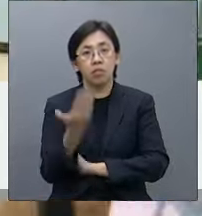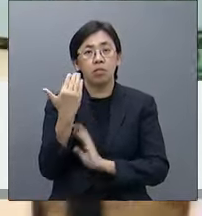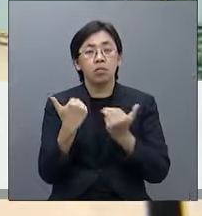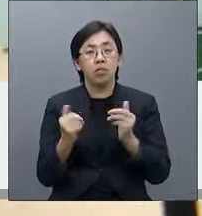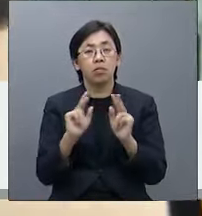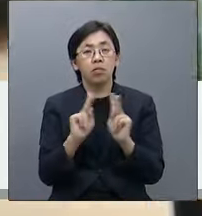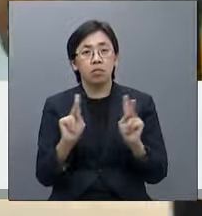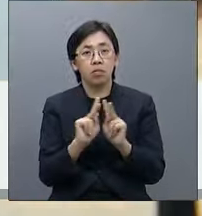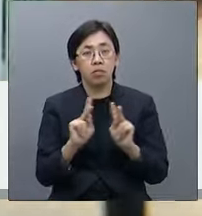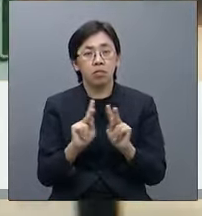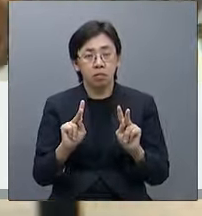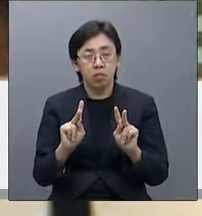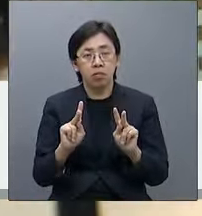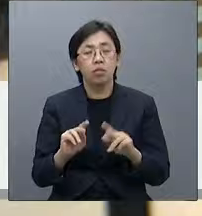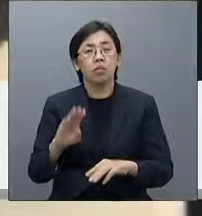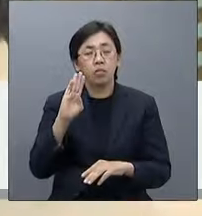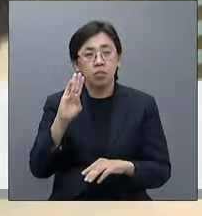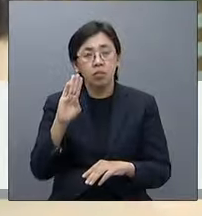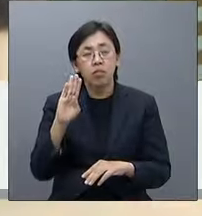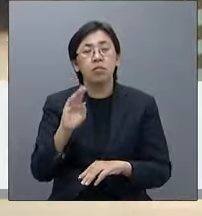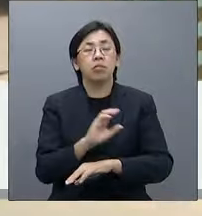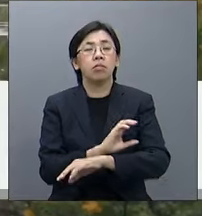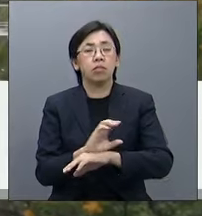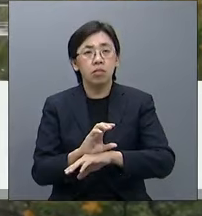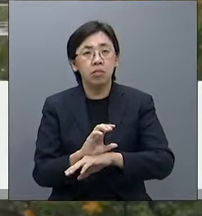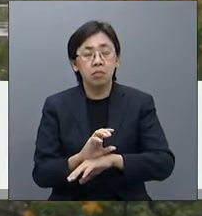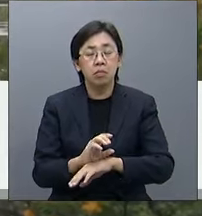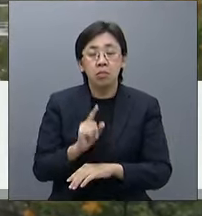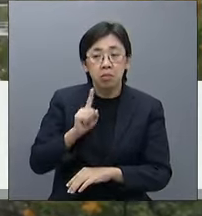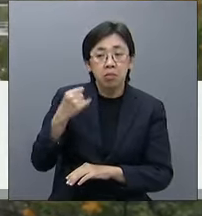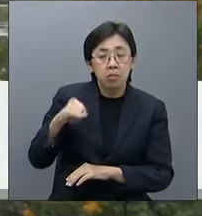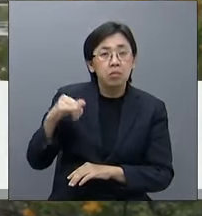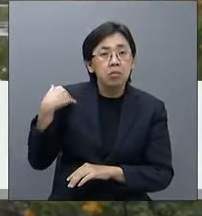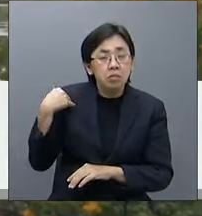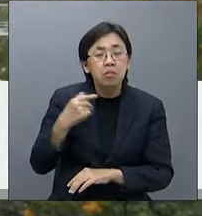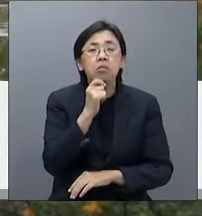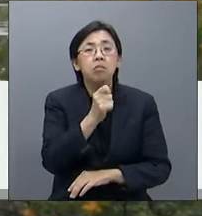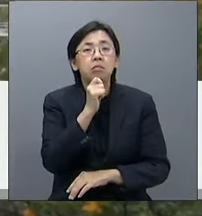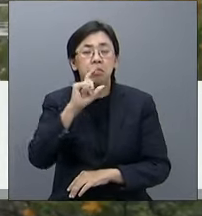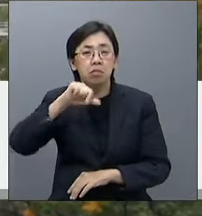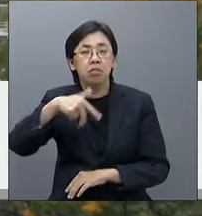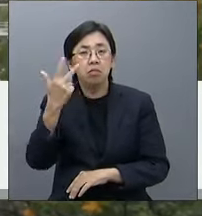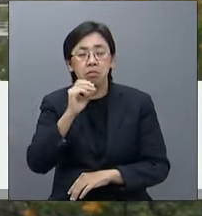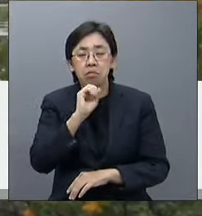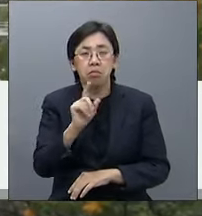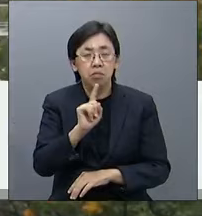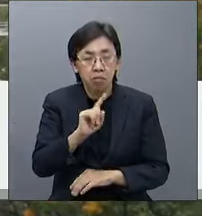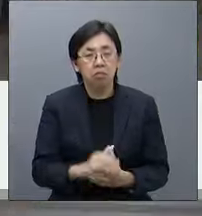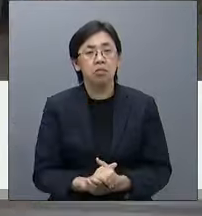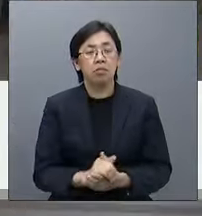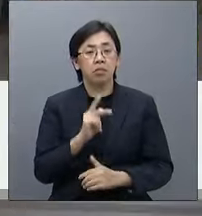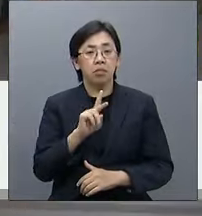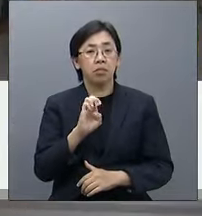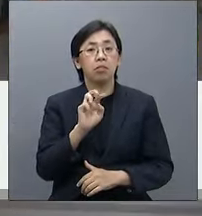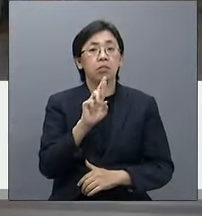นวยการใหญ่บริษัทขนส่งมวลชนกรุงเทพหนึ่งในผู้ที่ถูกแจ้งข้อกล่าวหาให้สัมภาษณ์กับไทย PBS ยืนยันนะคะว่าทั้งนายคีรีและตัว